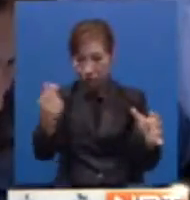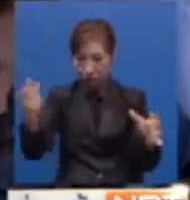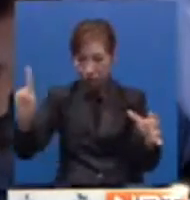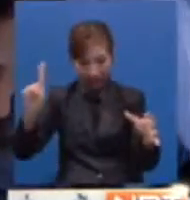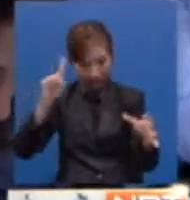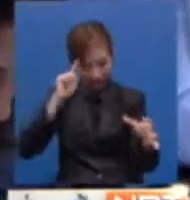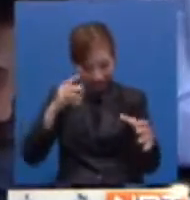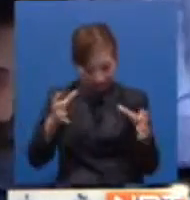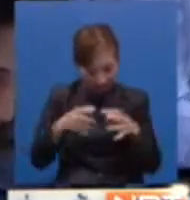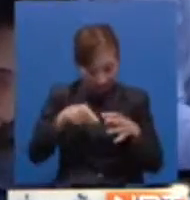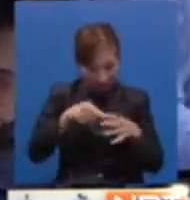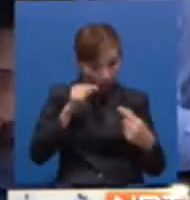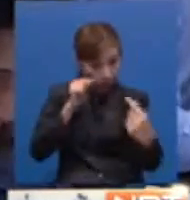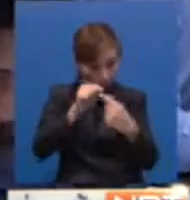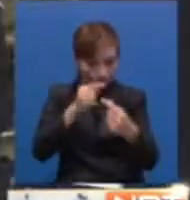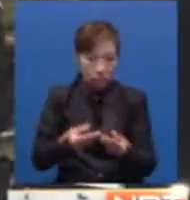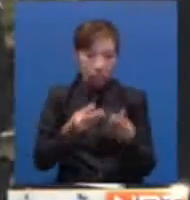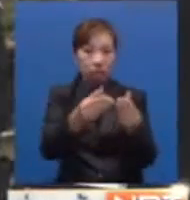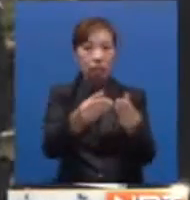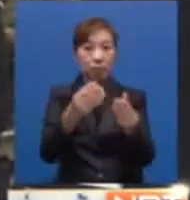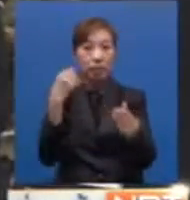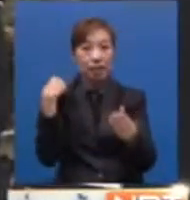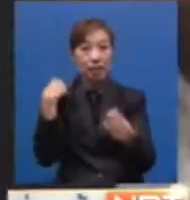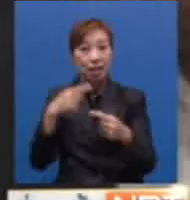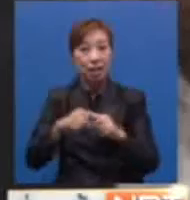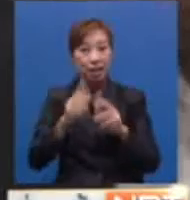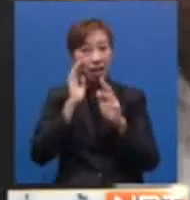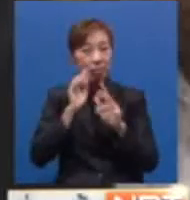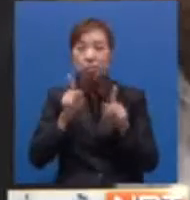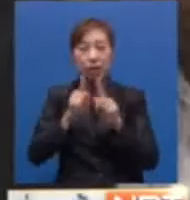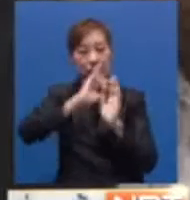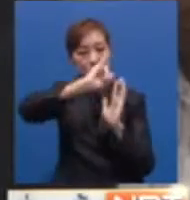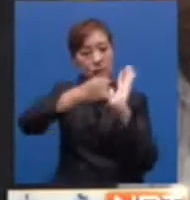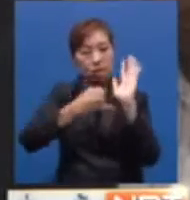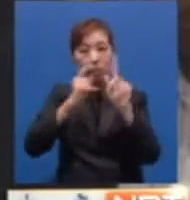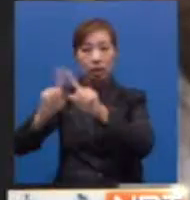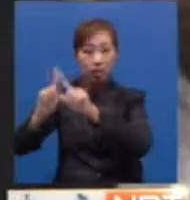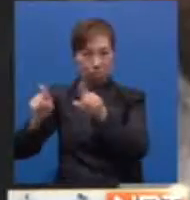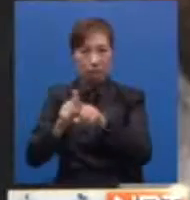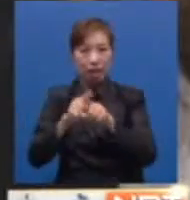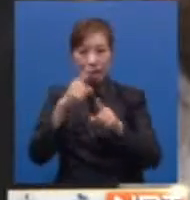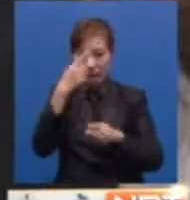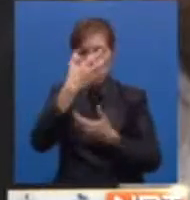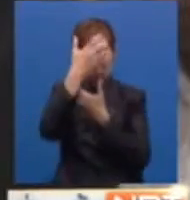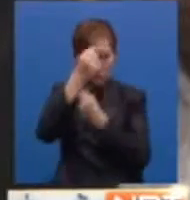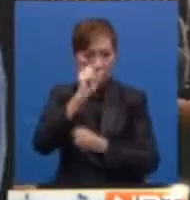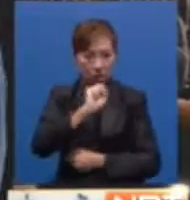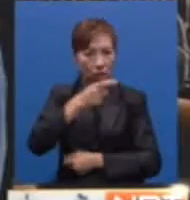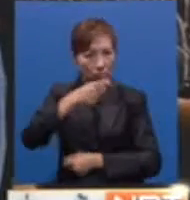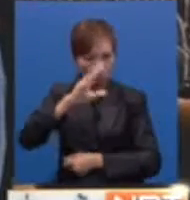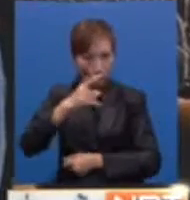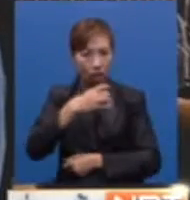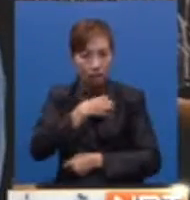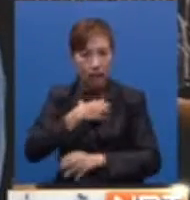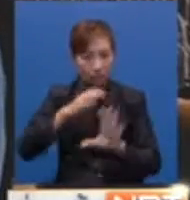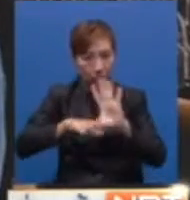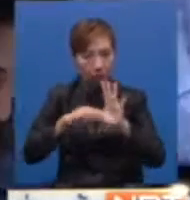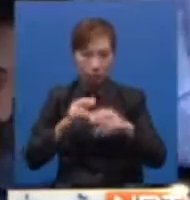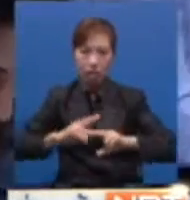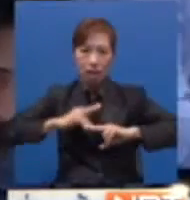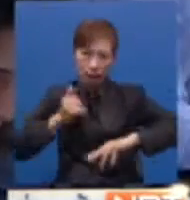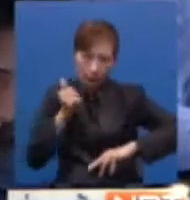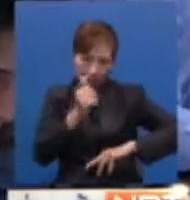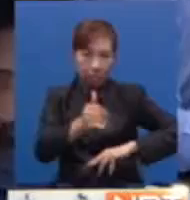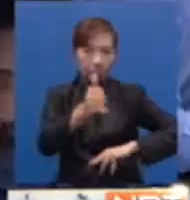จังหวัดจะมีลักษณะคล้ายกันซึ่งผู้สมัครสามารถไปยื่นเอกสารได้ที่กกตจังหวัดซึ่งทำหน้าที่เป็นฝ่ายเลขานุการคณะ